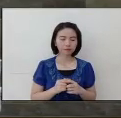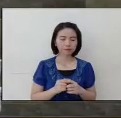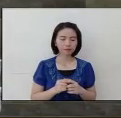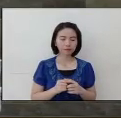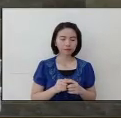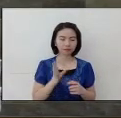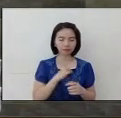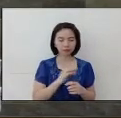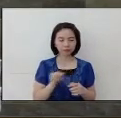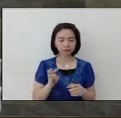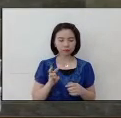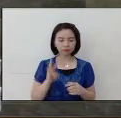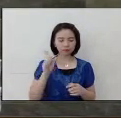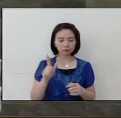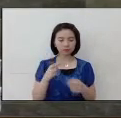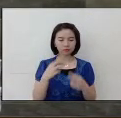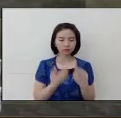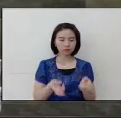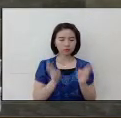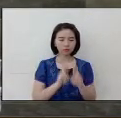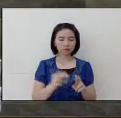And it will result in holy living.